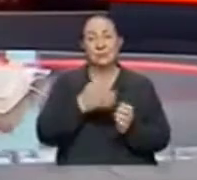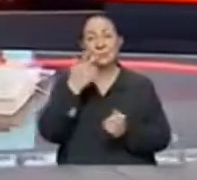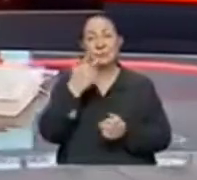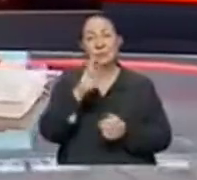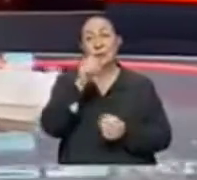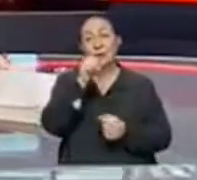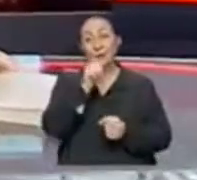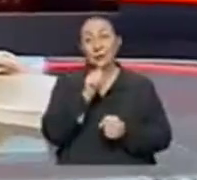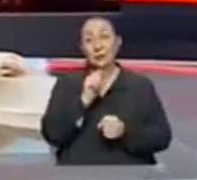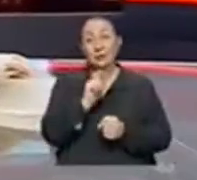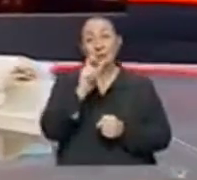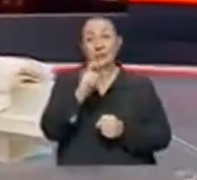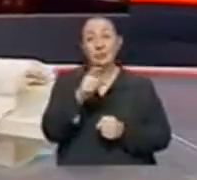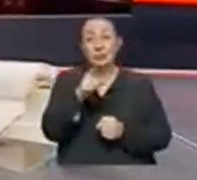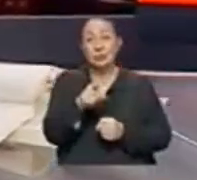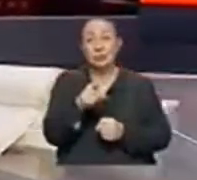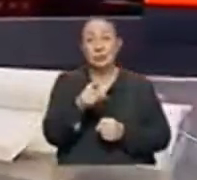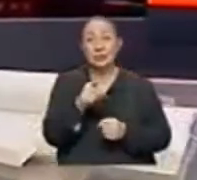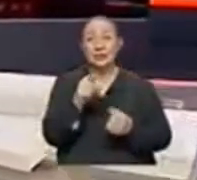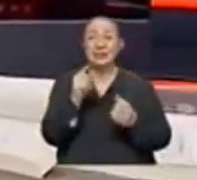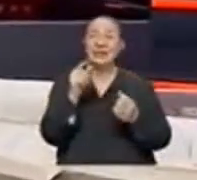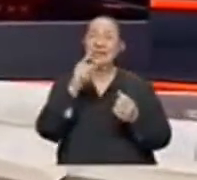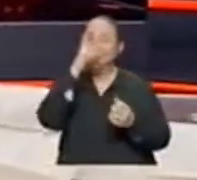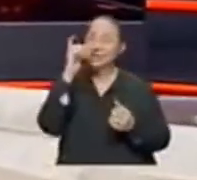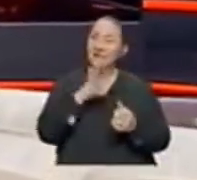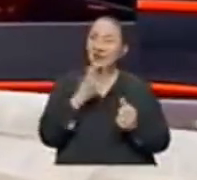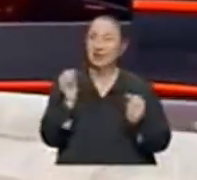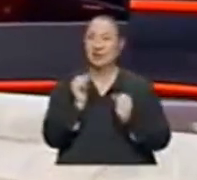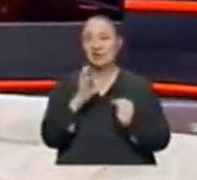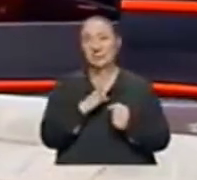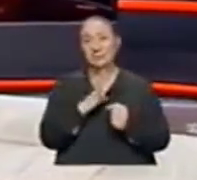Evet. 3600'e de cevap şu. Yaz var, kış var.